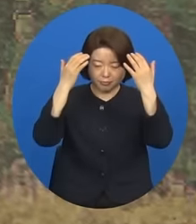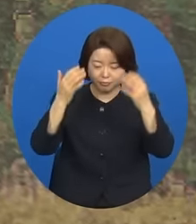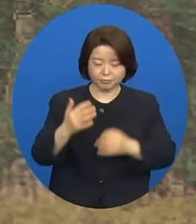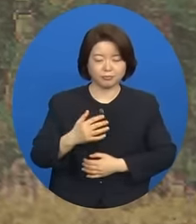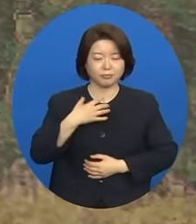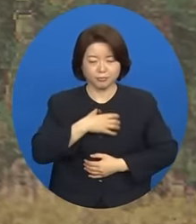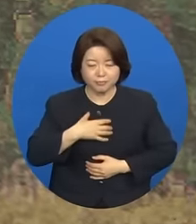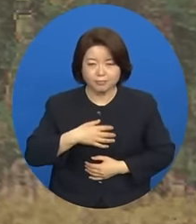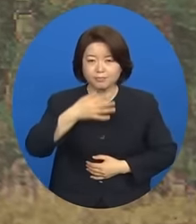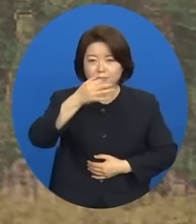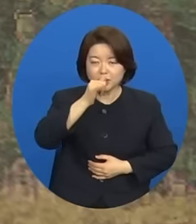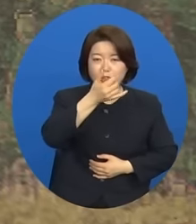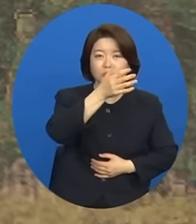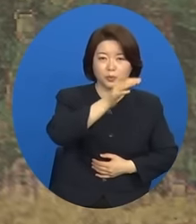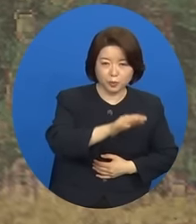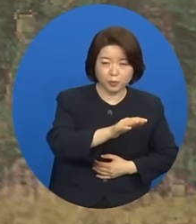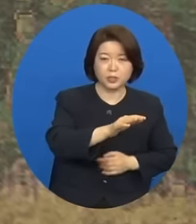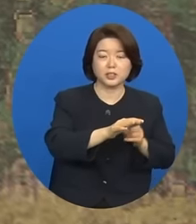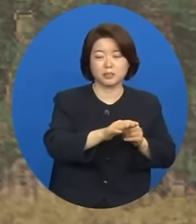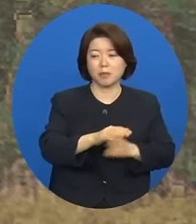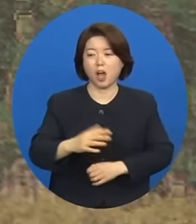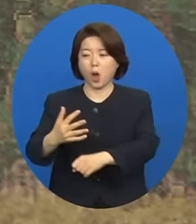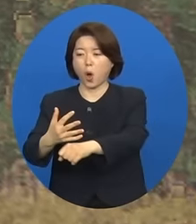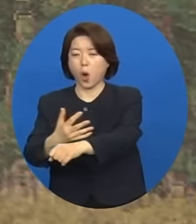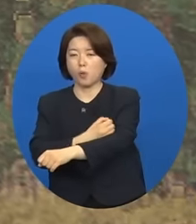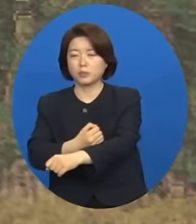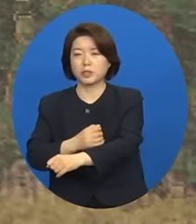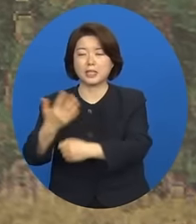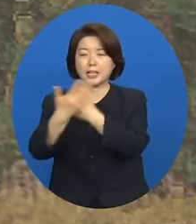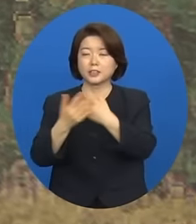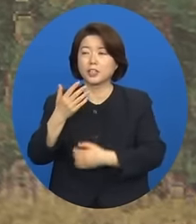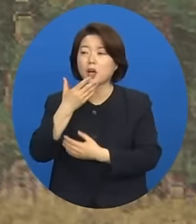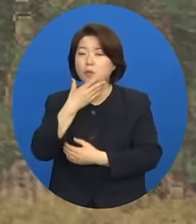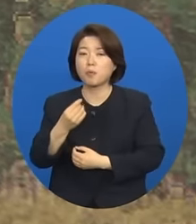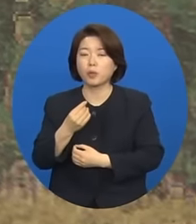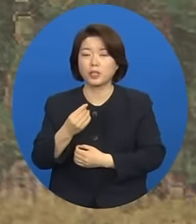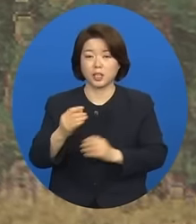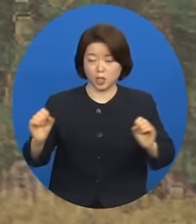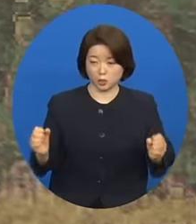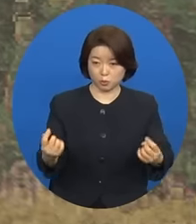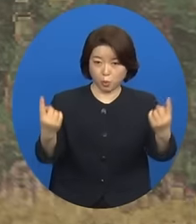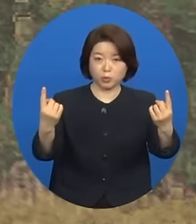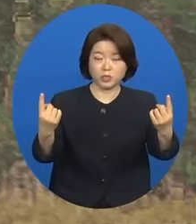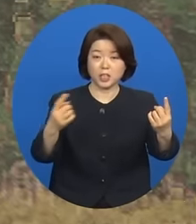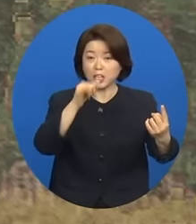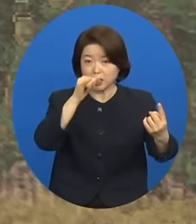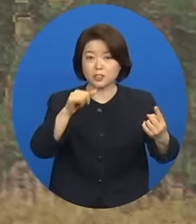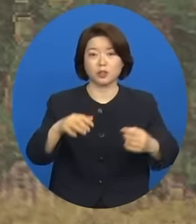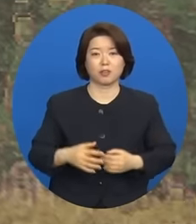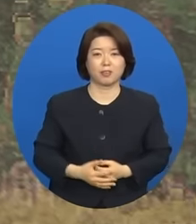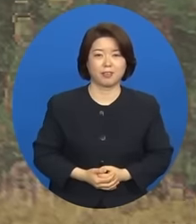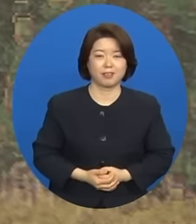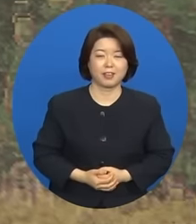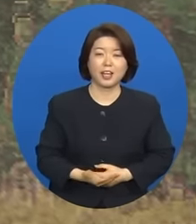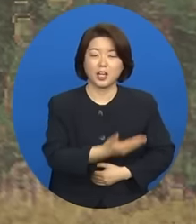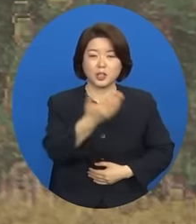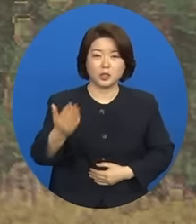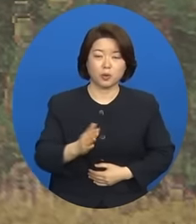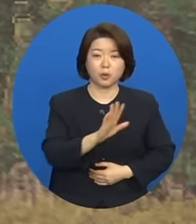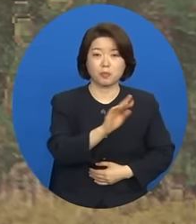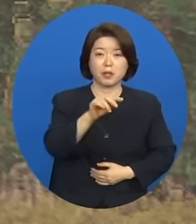곳이지만 동시에 엄청난 은혜와 복이 있는 이 두 가지가 공존하는 곳입니다. 여러분의 바단